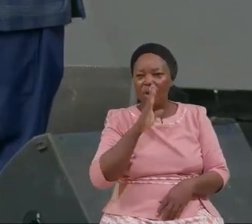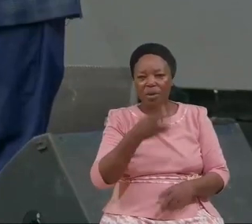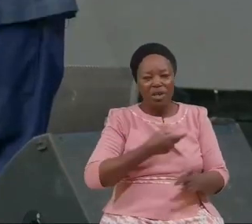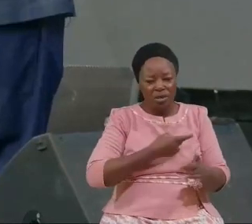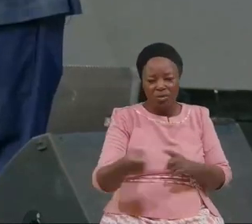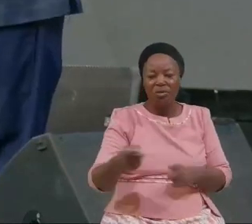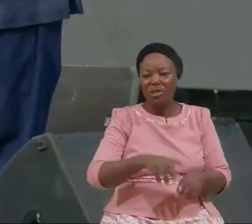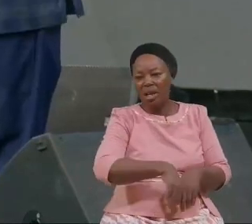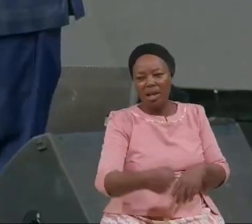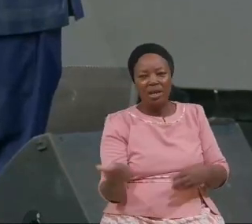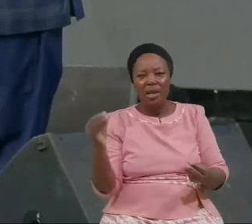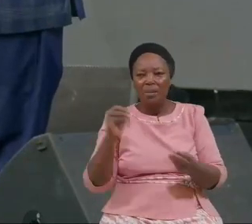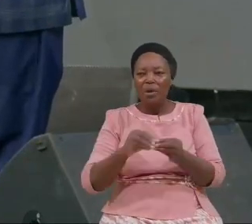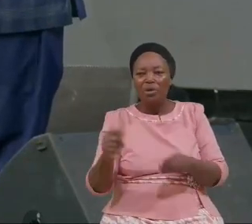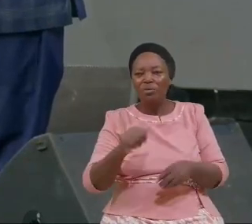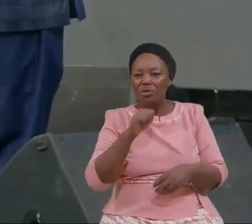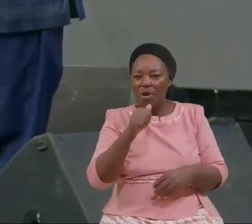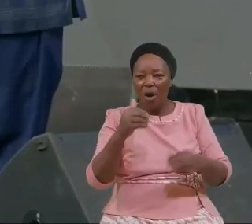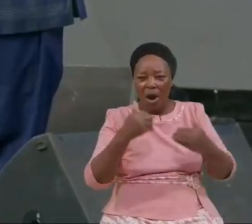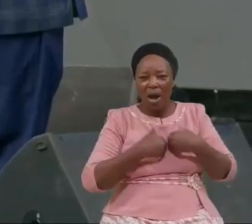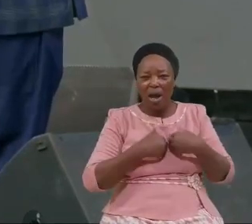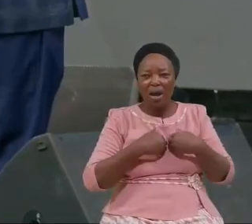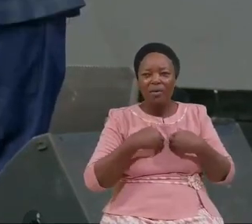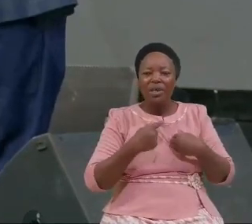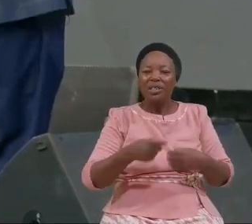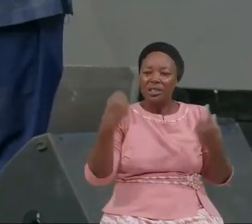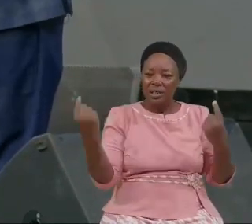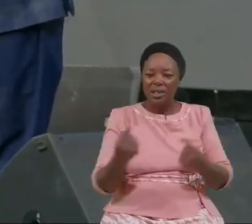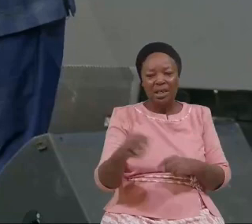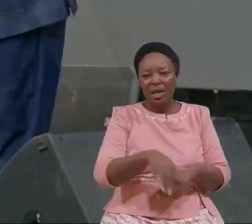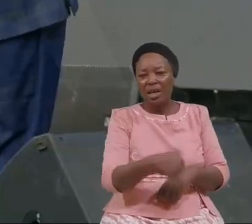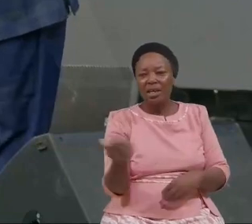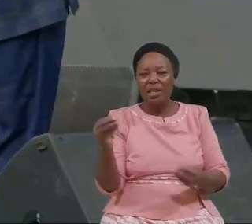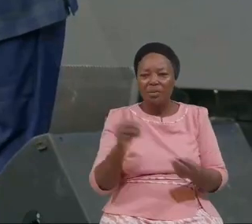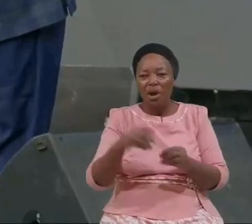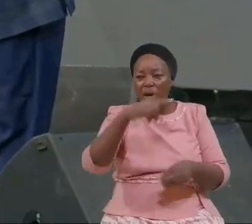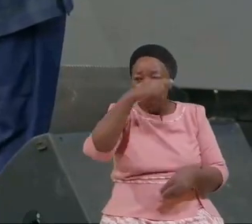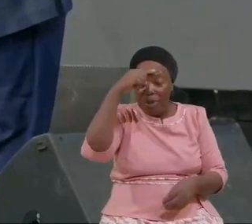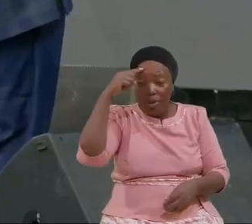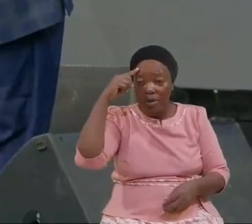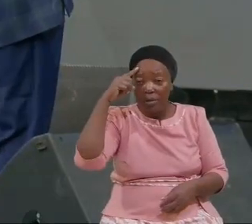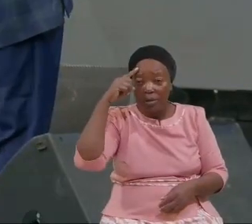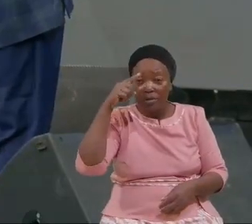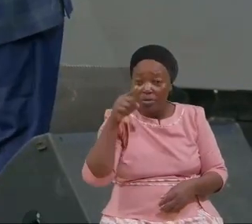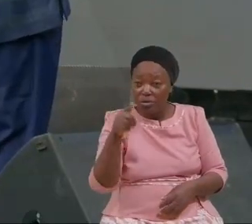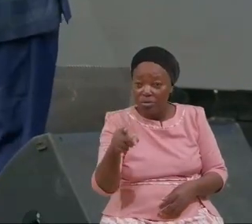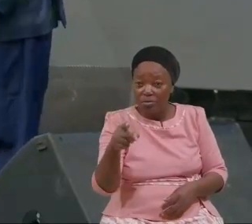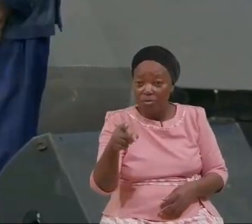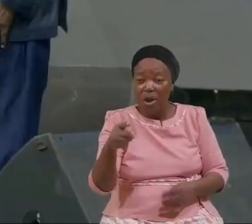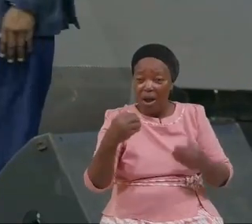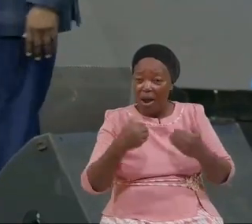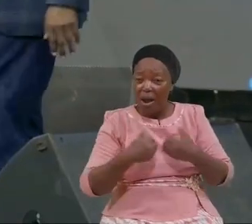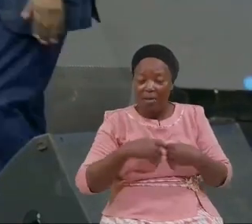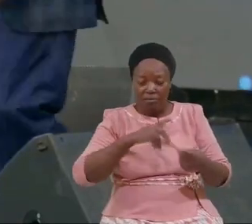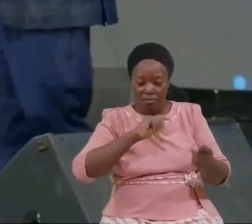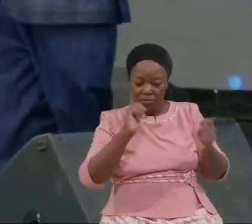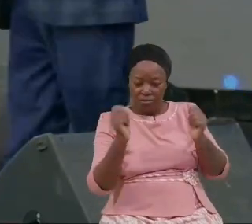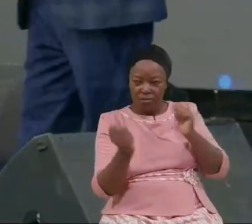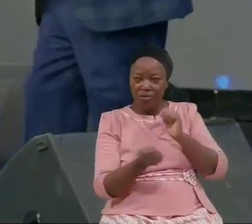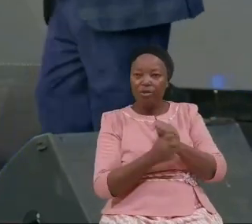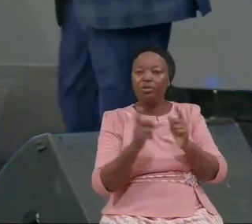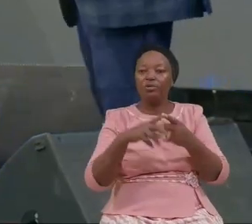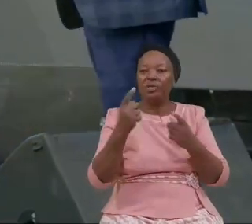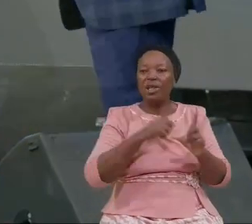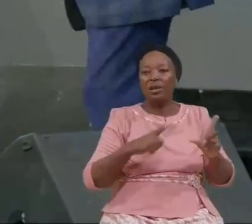est une n'aura plus l'iniquité parce que tu aimes tu es revenu